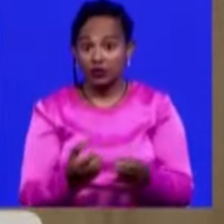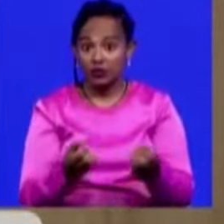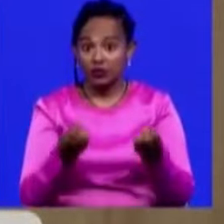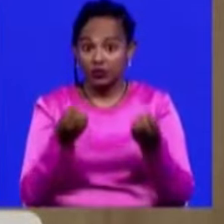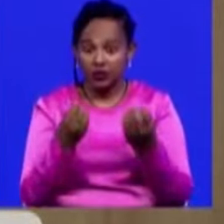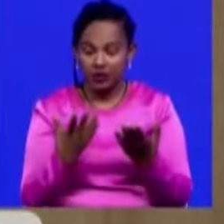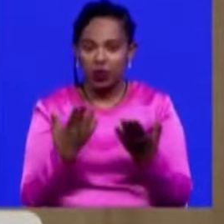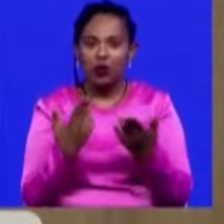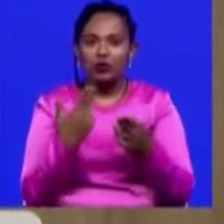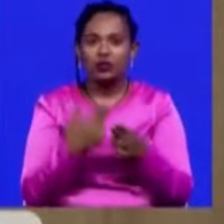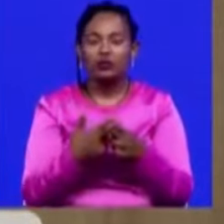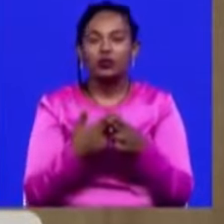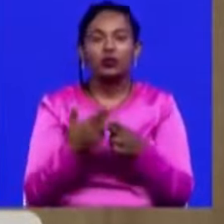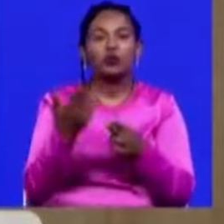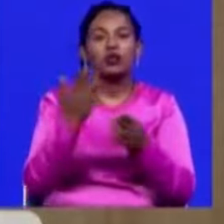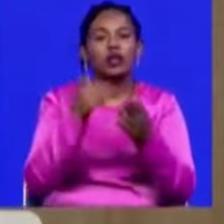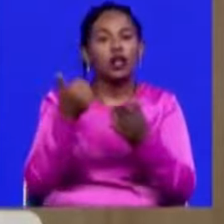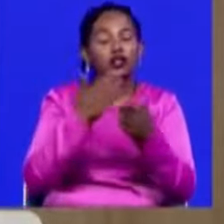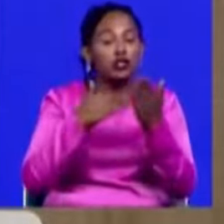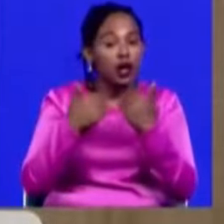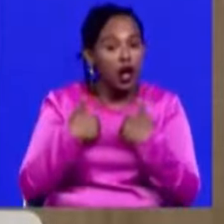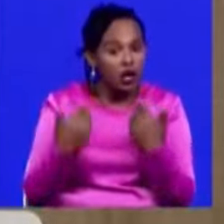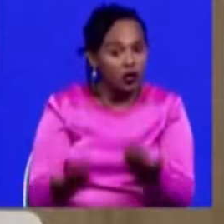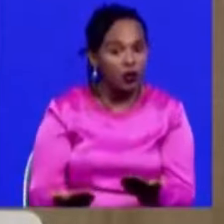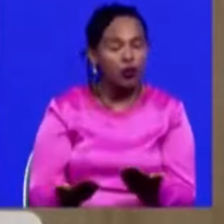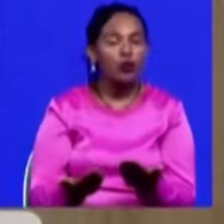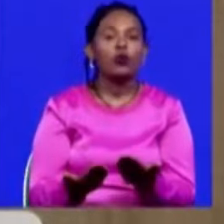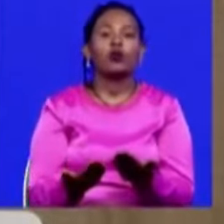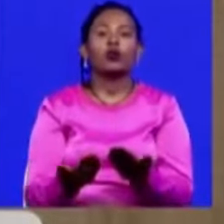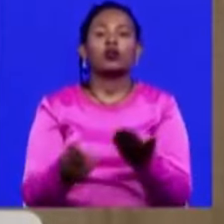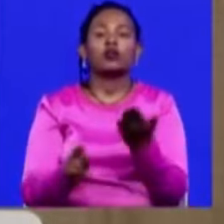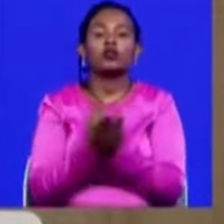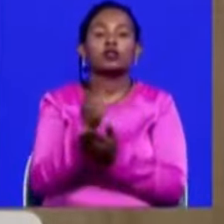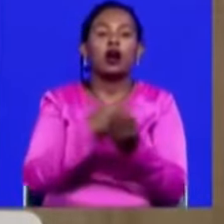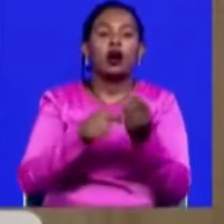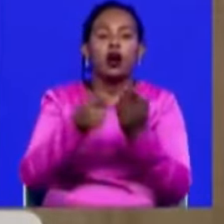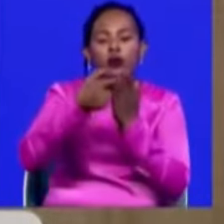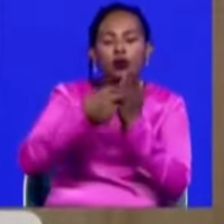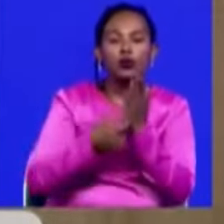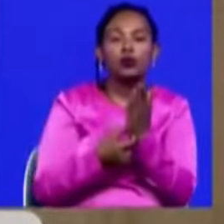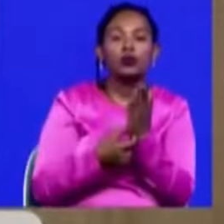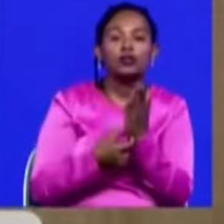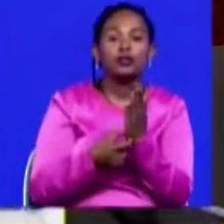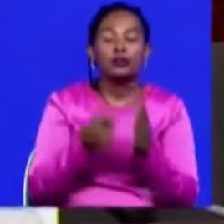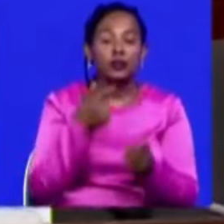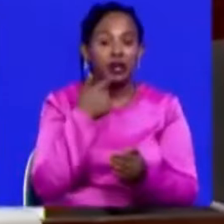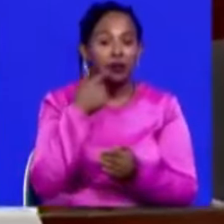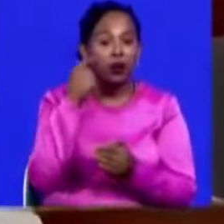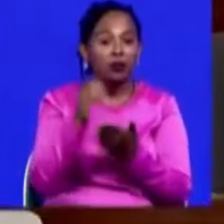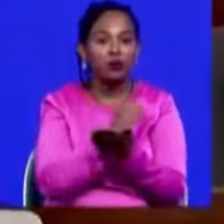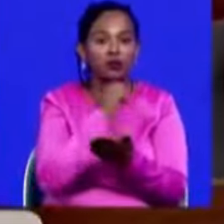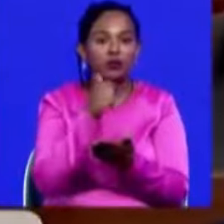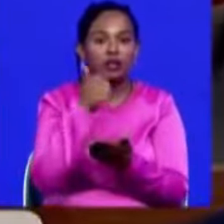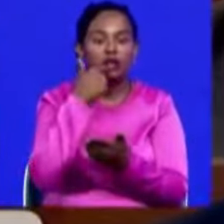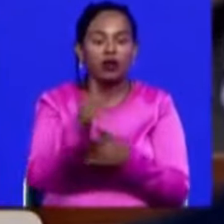ስሙ ደግሞ ኮንሱኬንስ አለው። ቅድም በኦዲት የሚነሳውም ችግር አንዱ የሚታየው ዩኒቨርሲቲ አካባቢ ነው። ኦዲት ሁሉ ሌብነት ነው ብዬ ባልወስድም ከተባለ